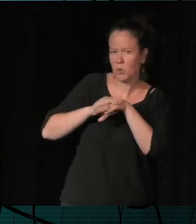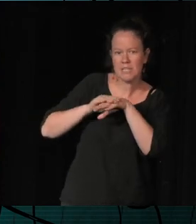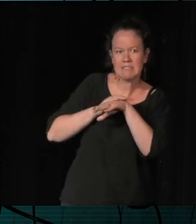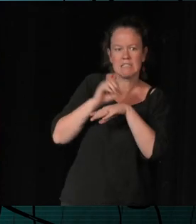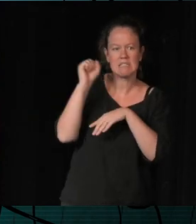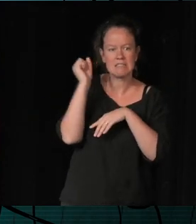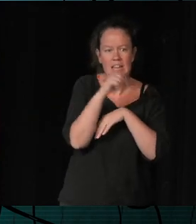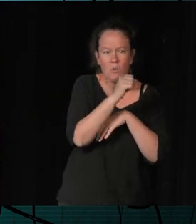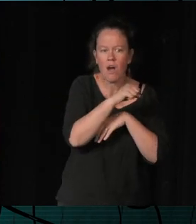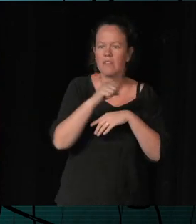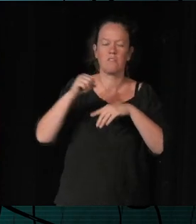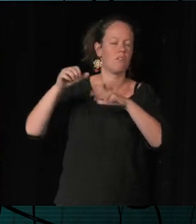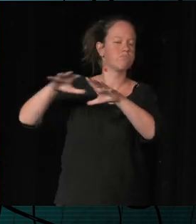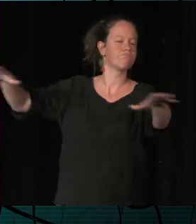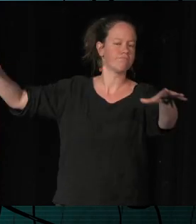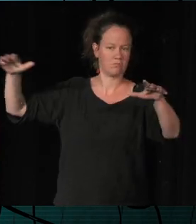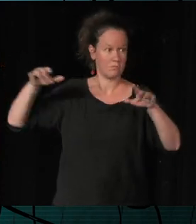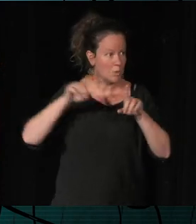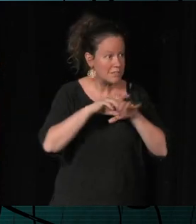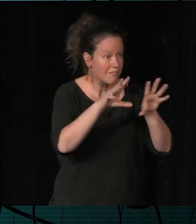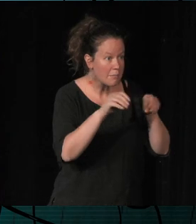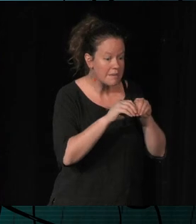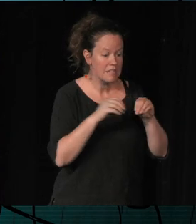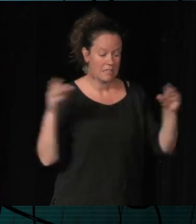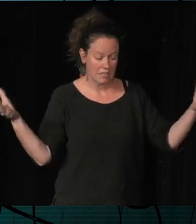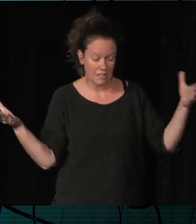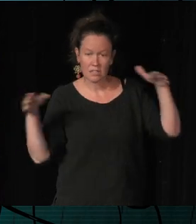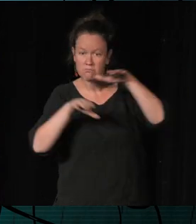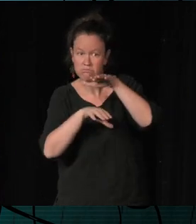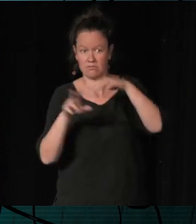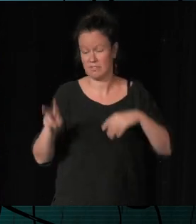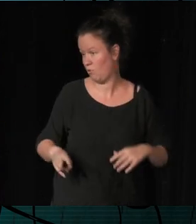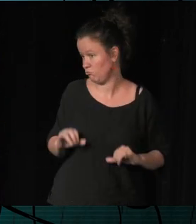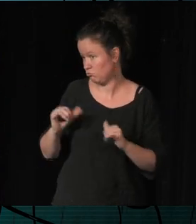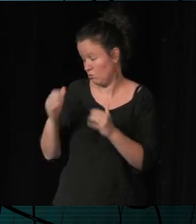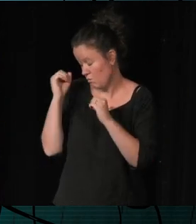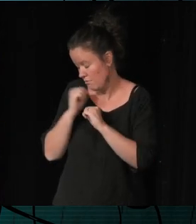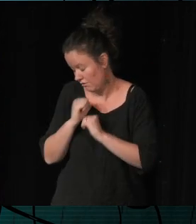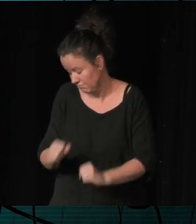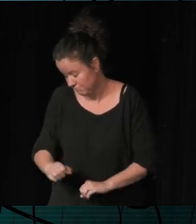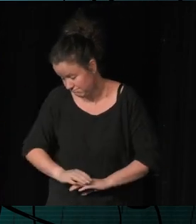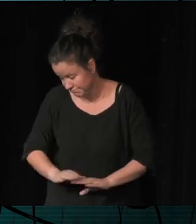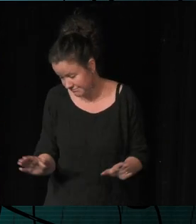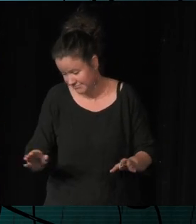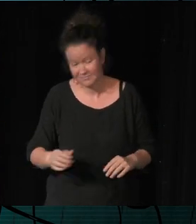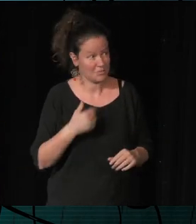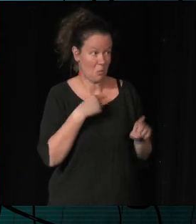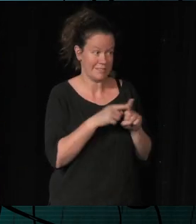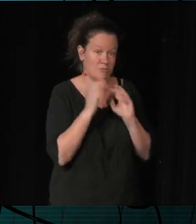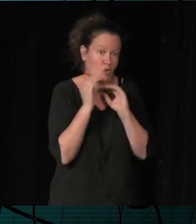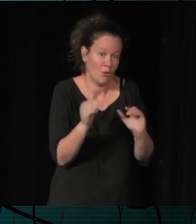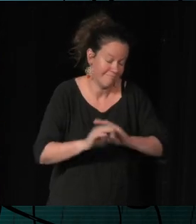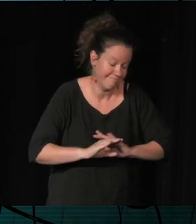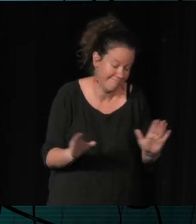donc ultra publique du pays. Enfin, ce jeu est absolument merveilleux, j'adore ce jeu. Voilà, pardon, vas-y, juste. Je vais aussi en rajouter une couche pour dire que j'adore